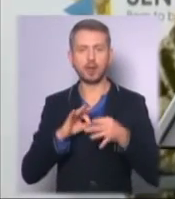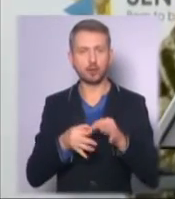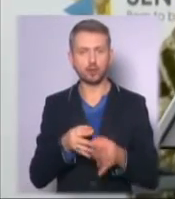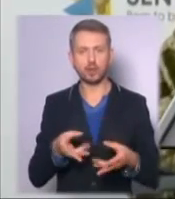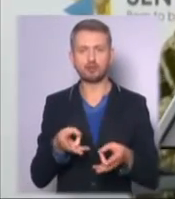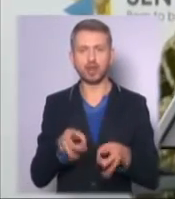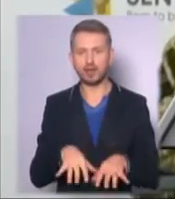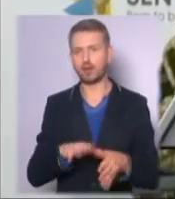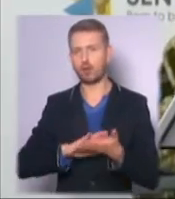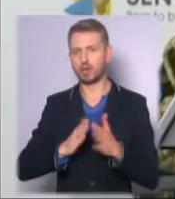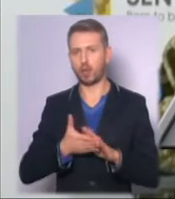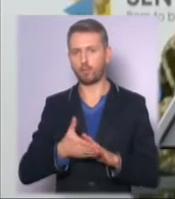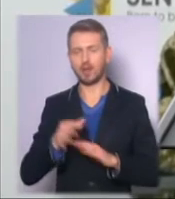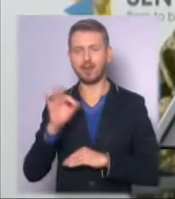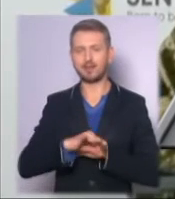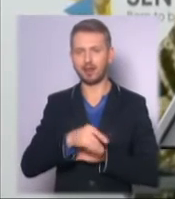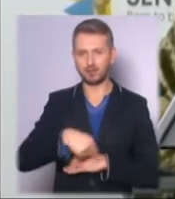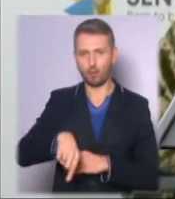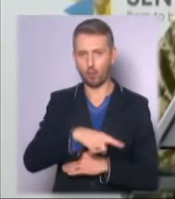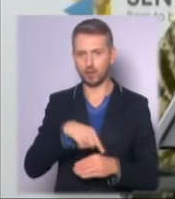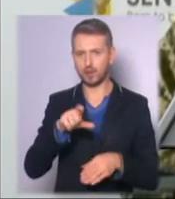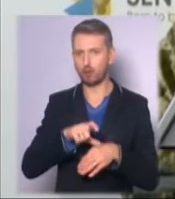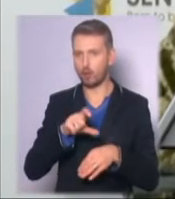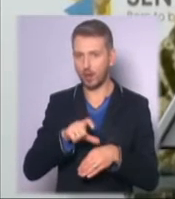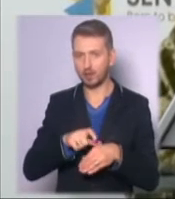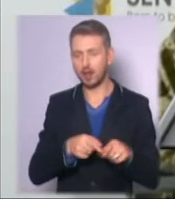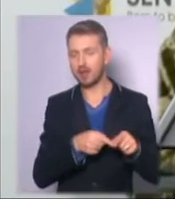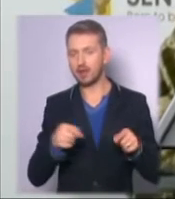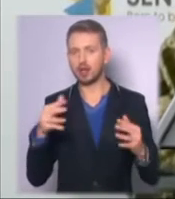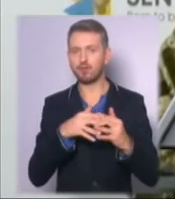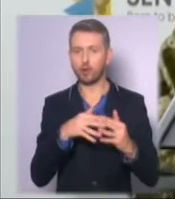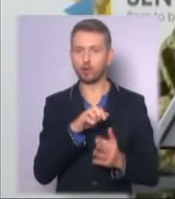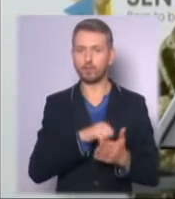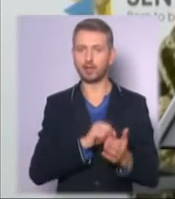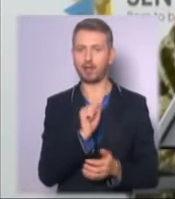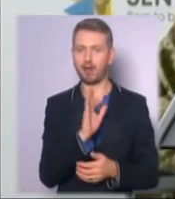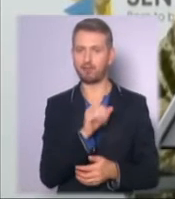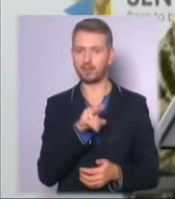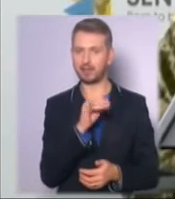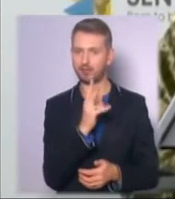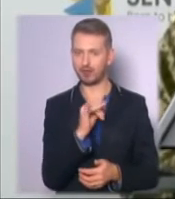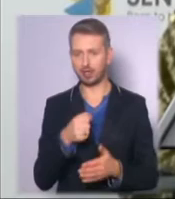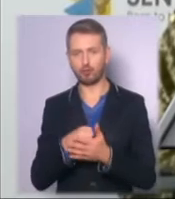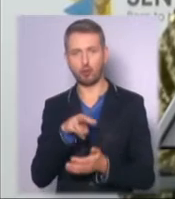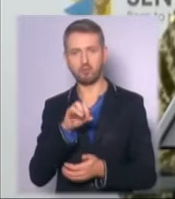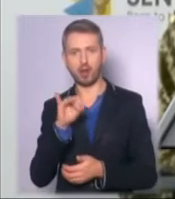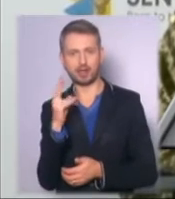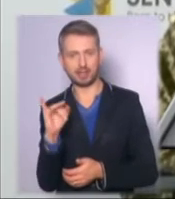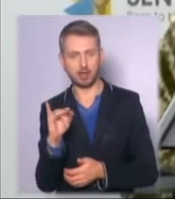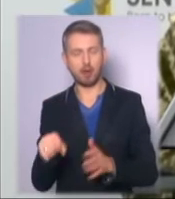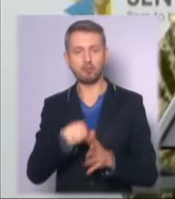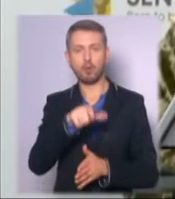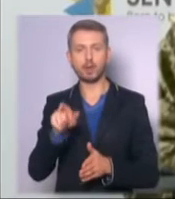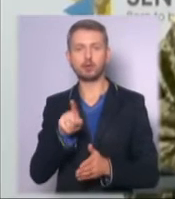на західних околицях Донецька. Ділянка фронту від Авдіївки до Мар'їнки. Бойовики, що займають